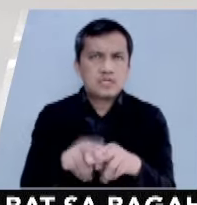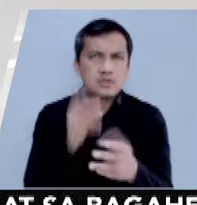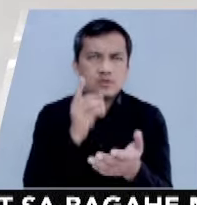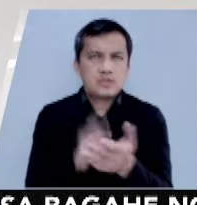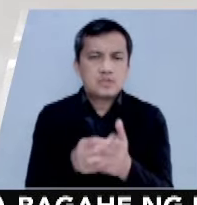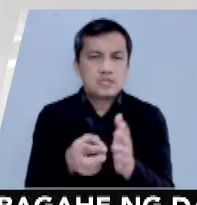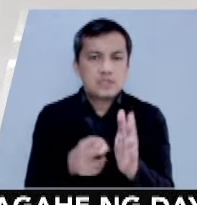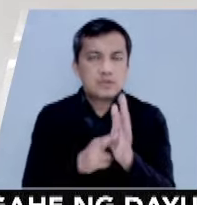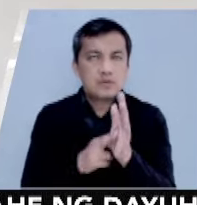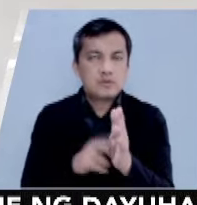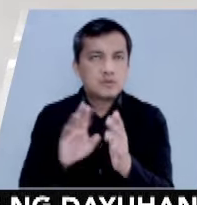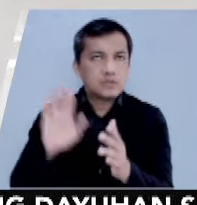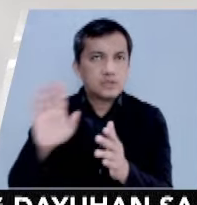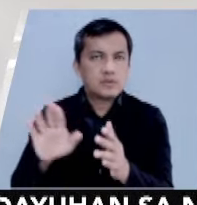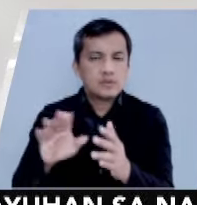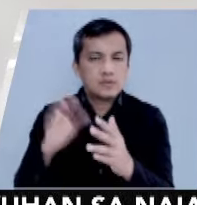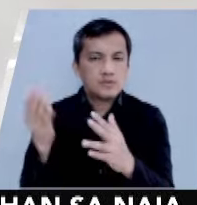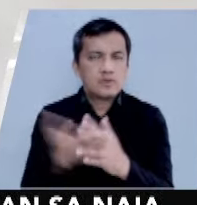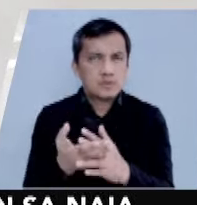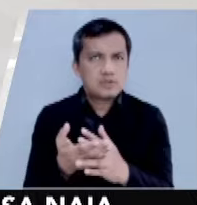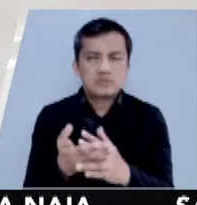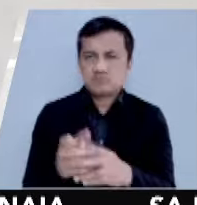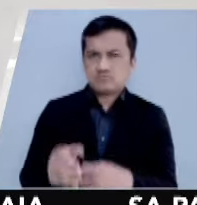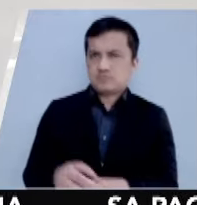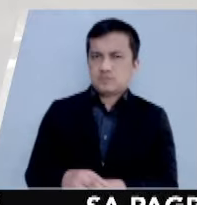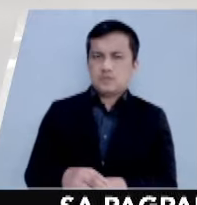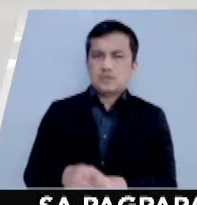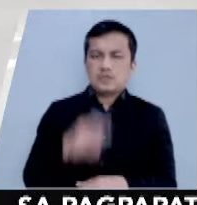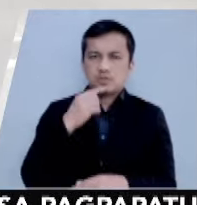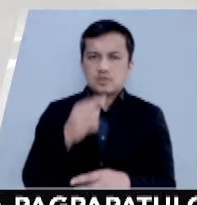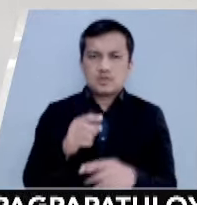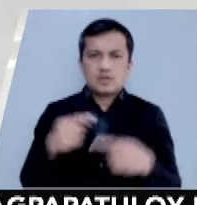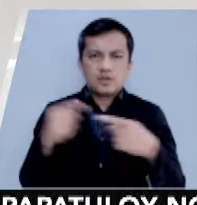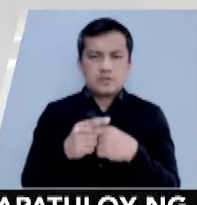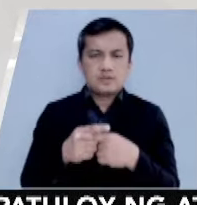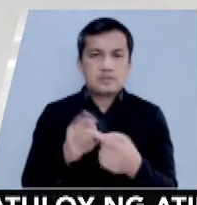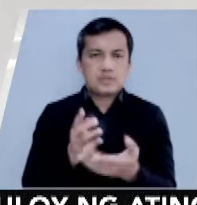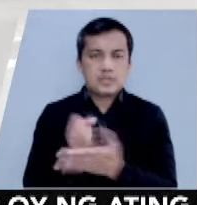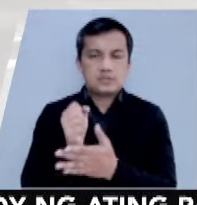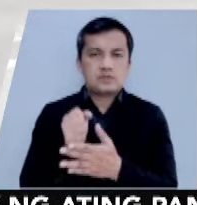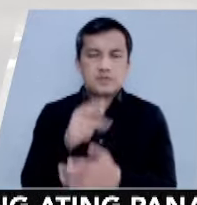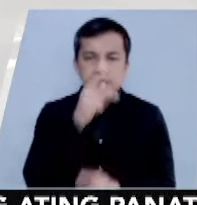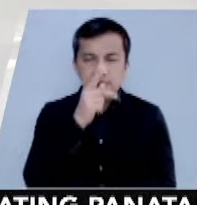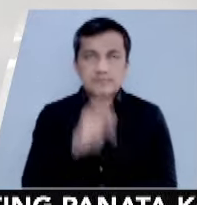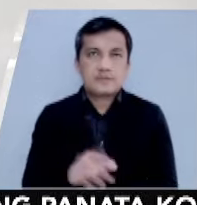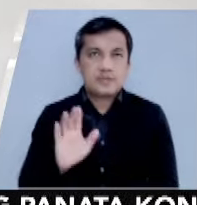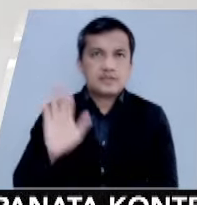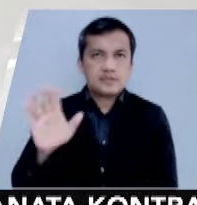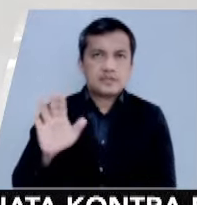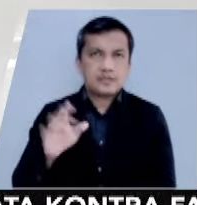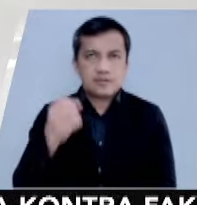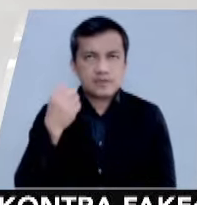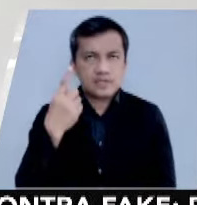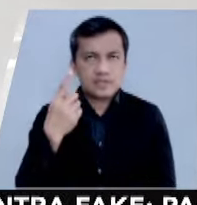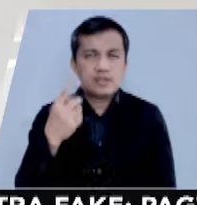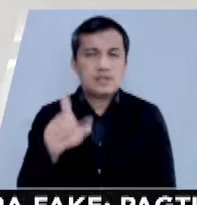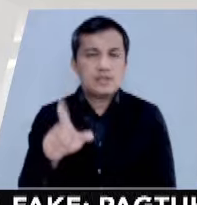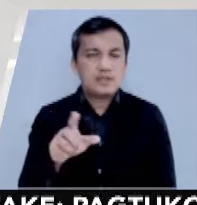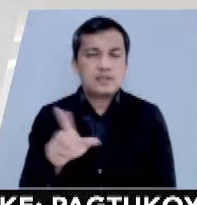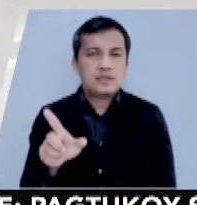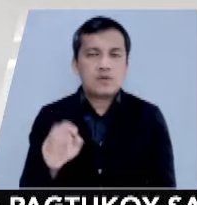na mapanghimasok at lumalabag sa anya ay right to privacy. Sa kanya raw pang-unawa, wala na siyang maisusumiti